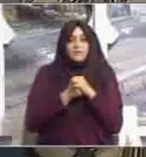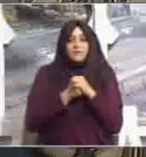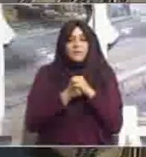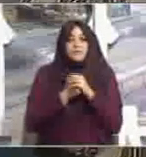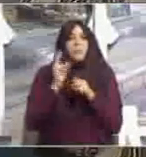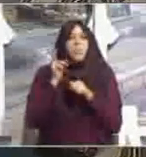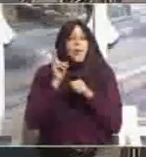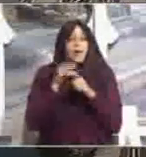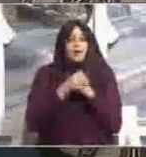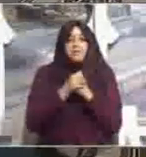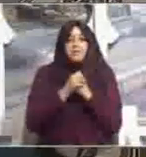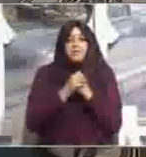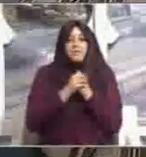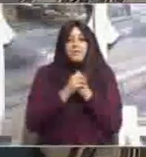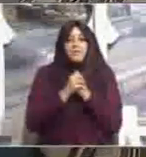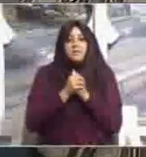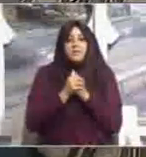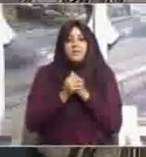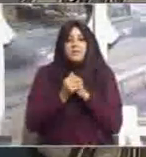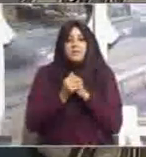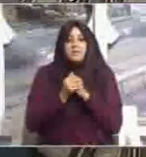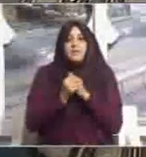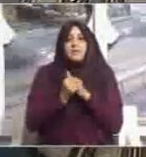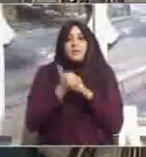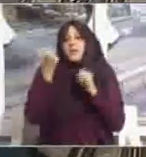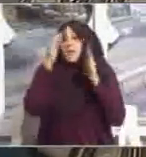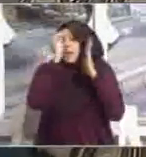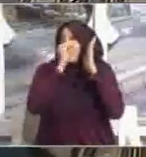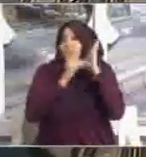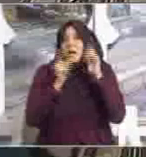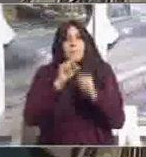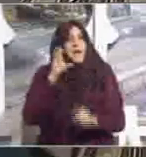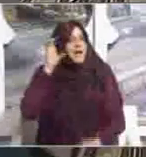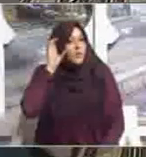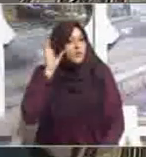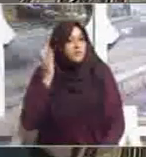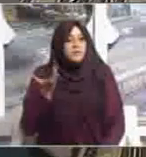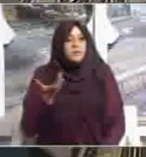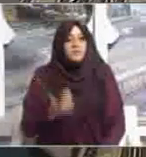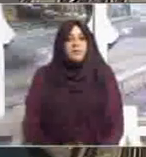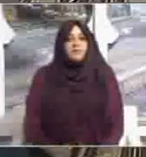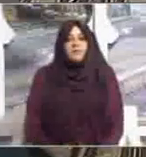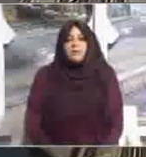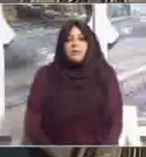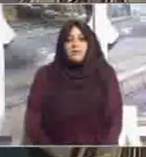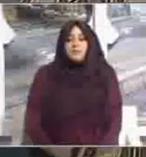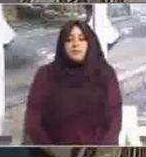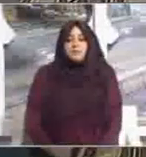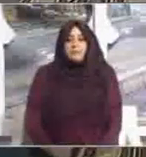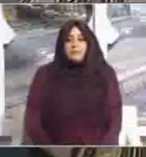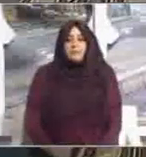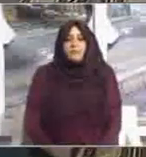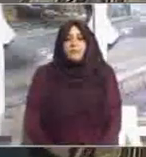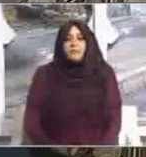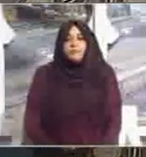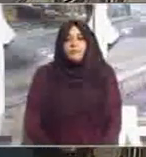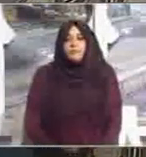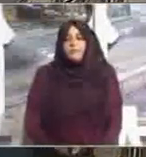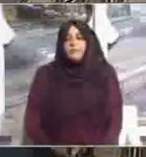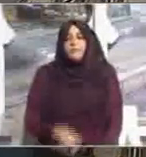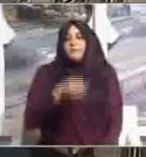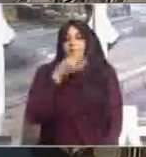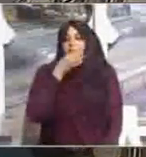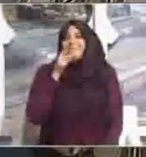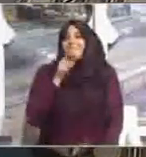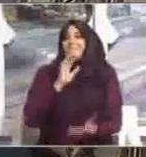علاش يعني شرط عليها شروط ما تزمت وسامحها والو، ماشي حاطي ماشي دارت له حساب خلاص. هذا